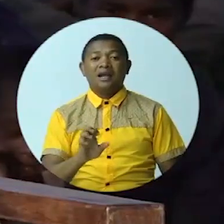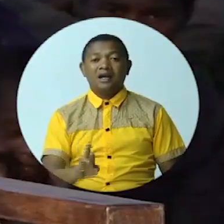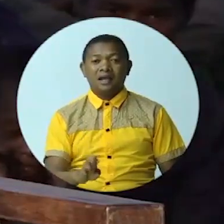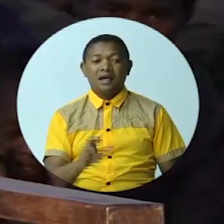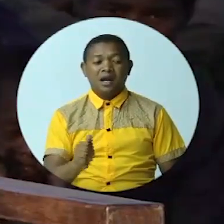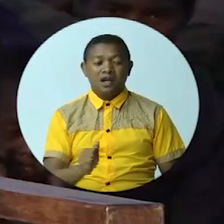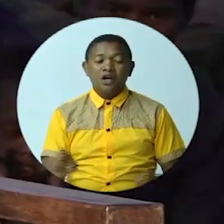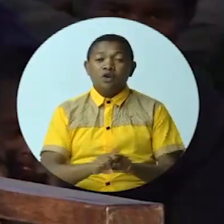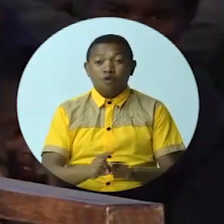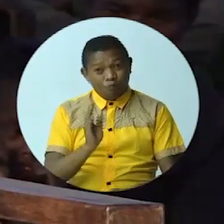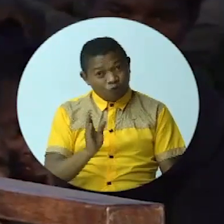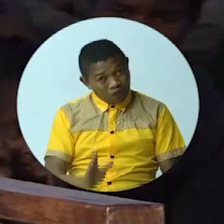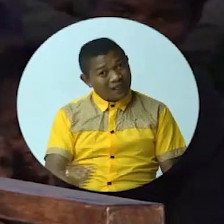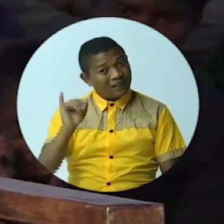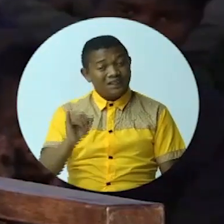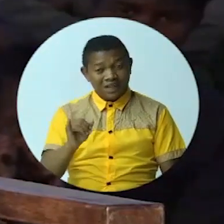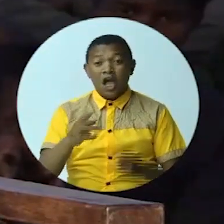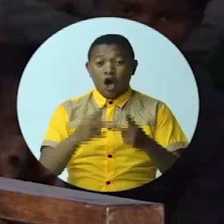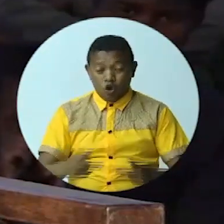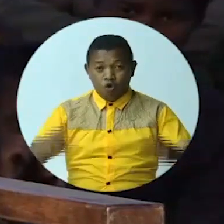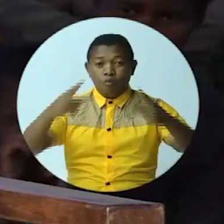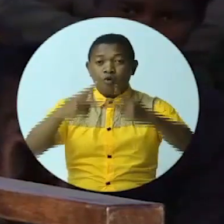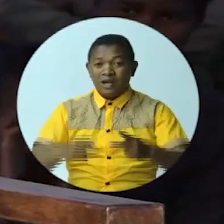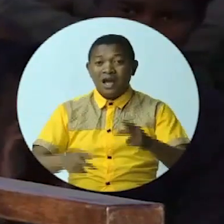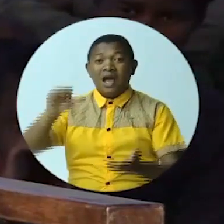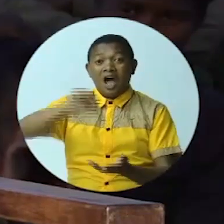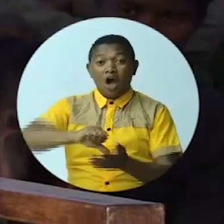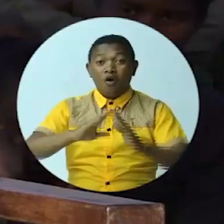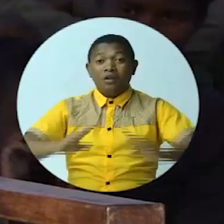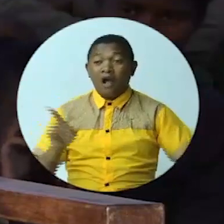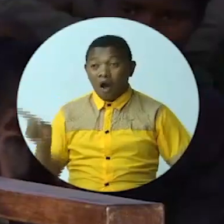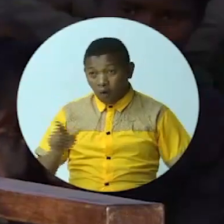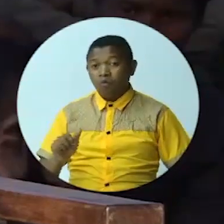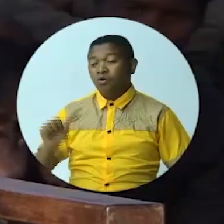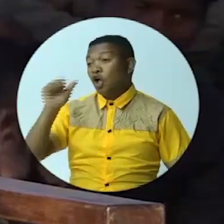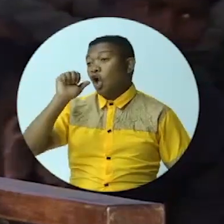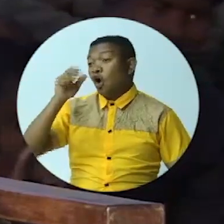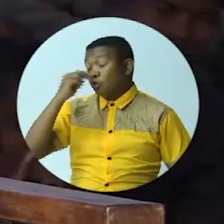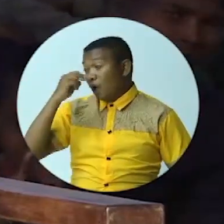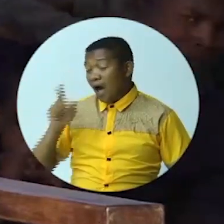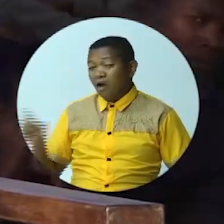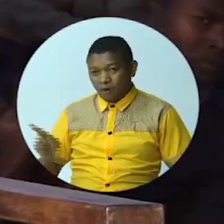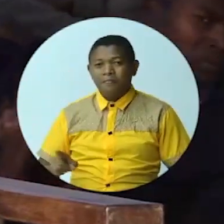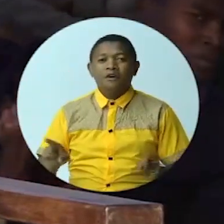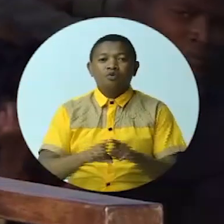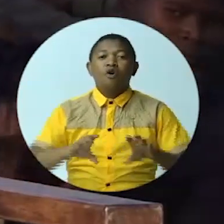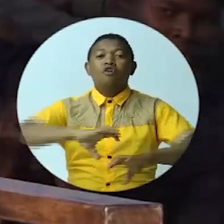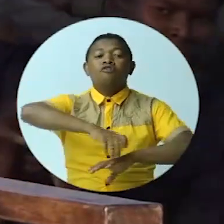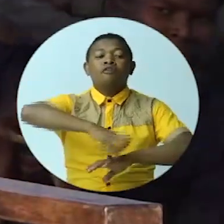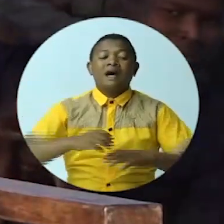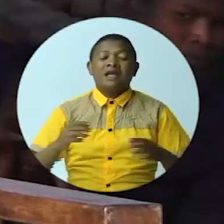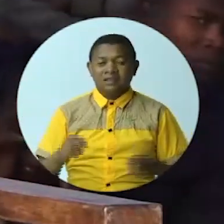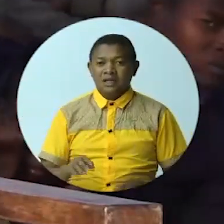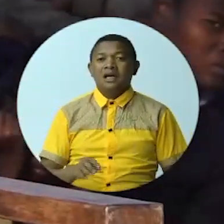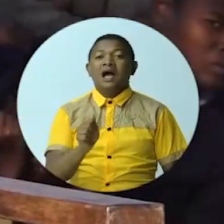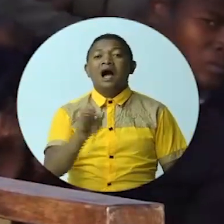commune taola commune urbaine taolany aro a ny faritra anosy a izay nampetrahana antsika tato anatin'ity